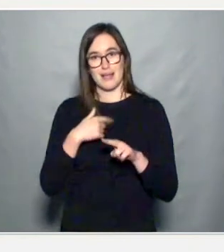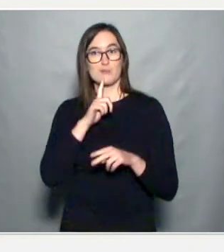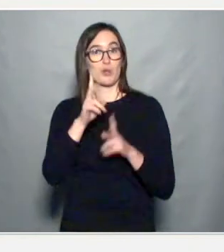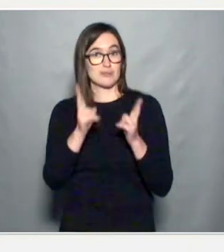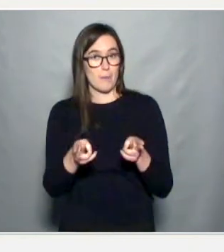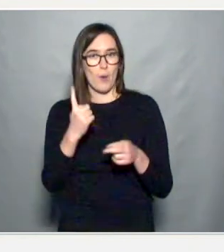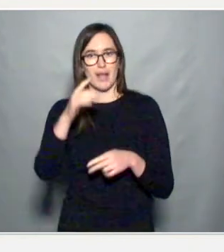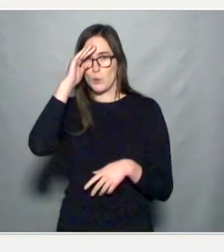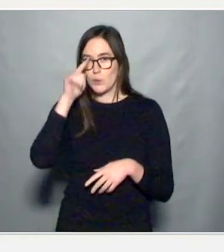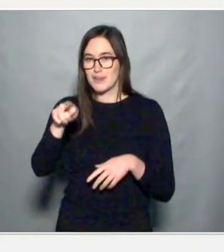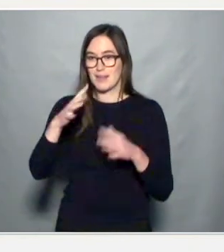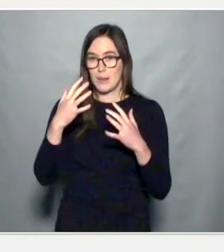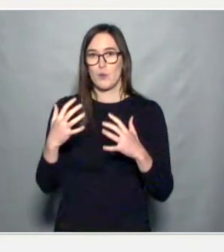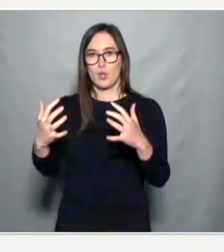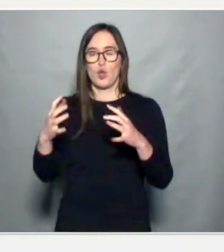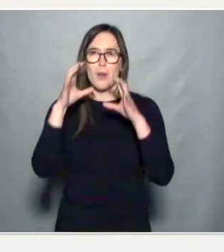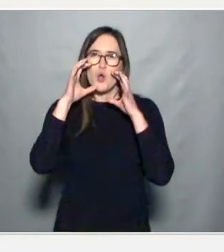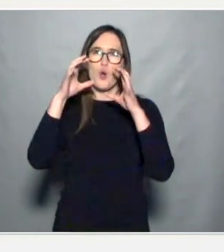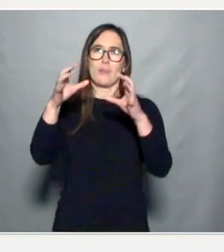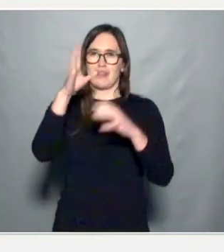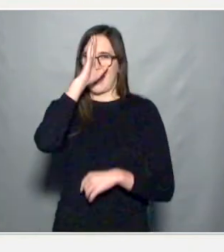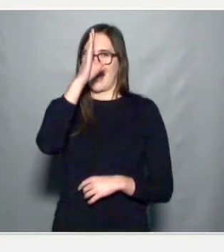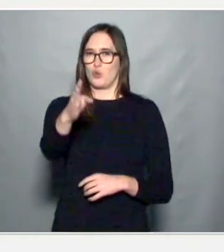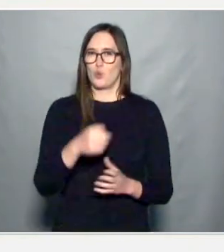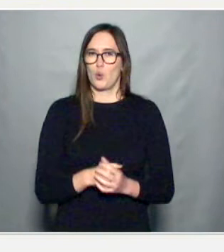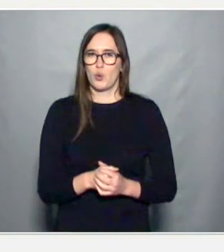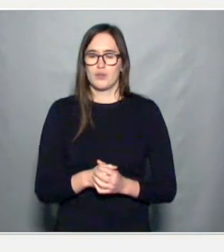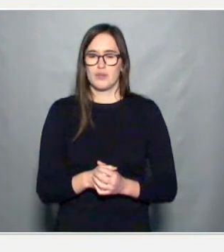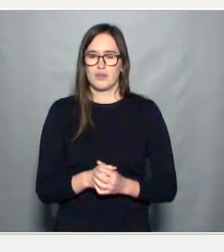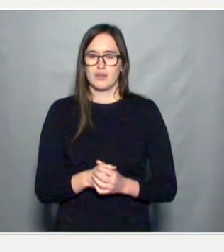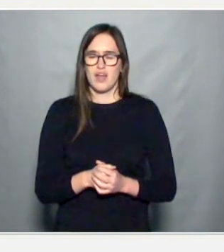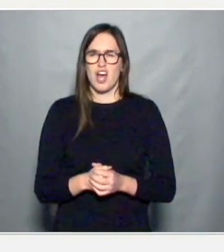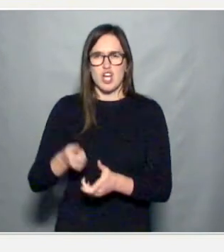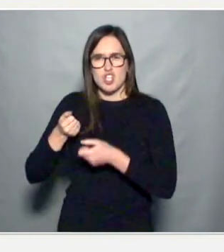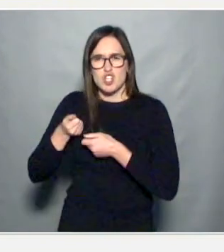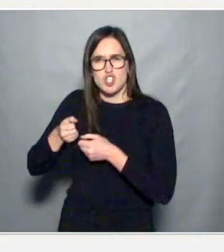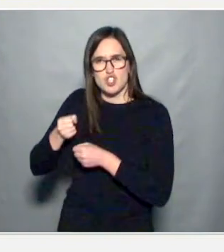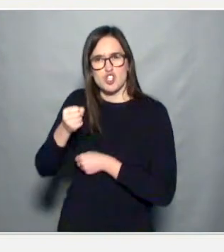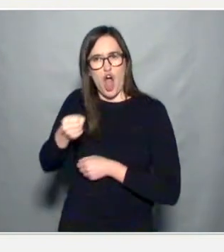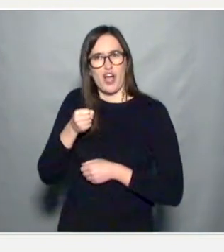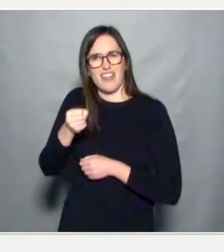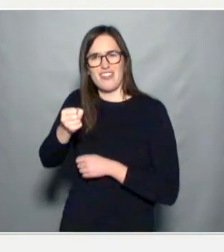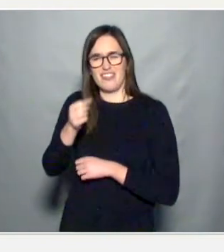i publiken som ropar rakt ut. Såga ner skiten!